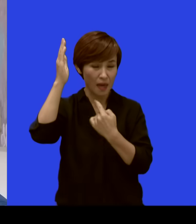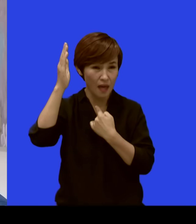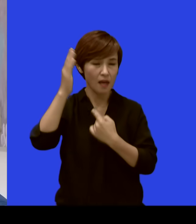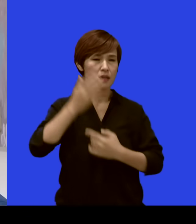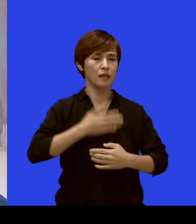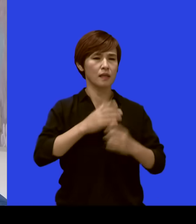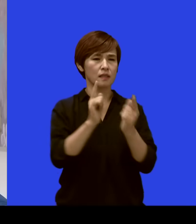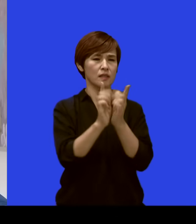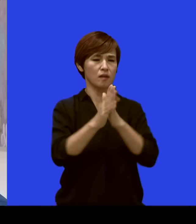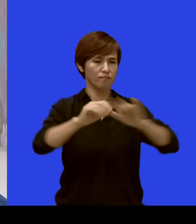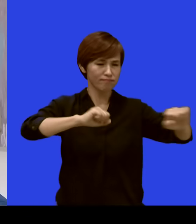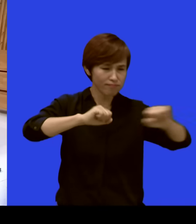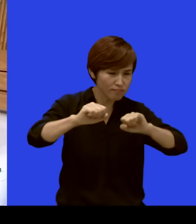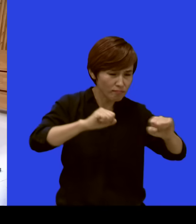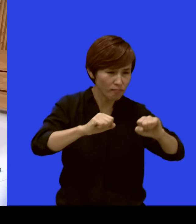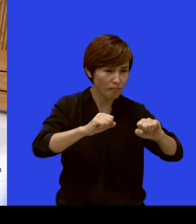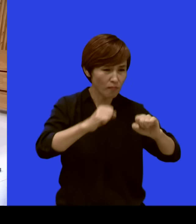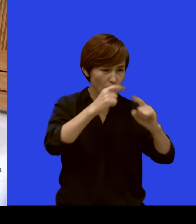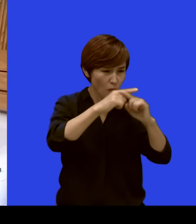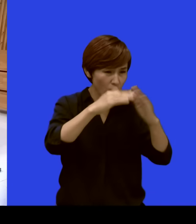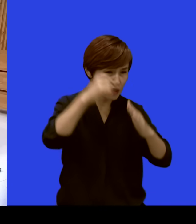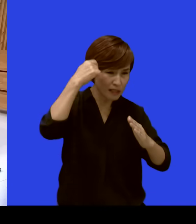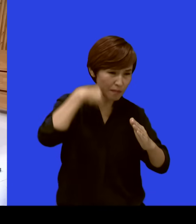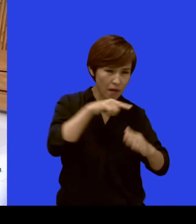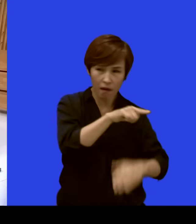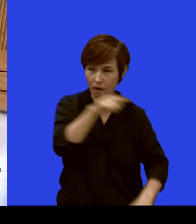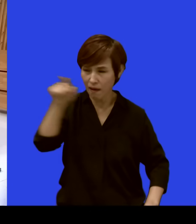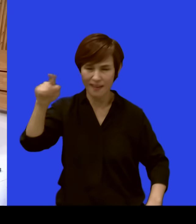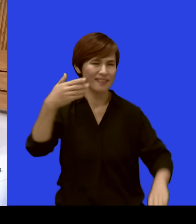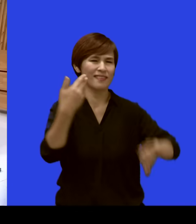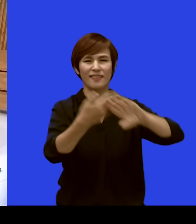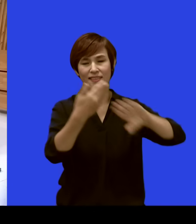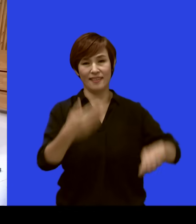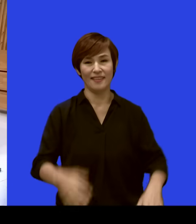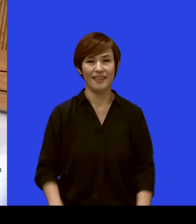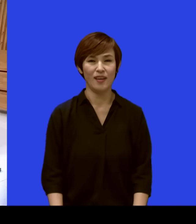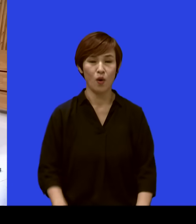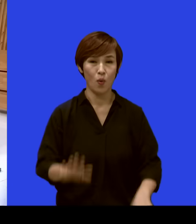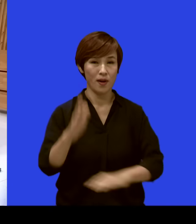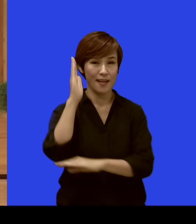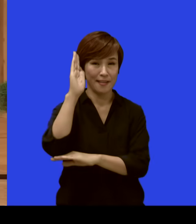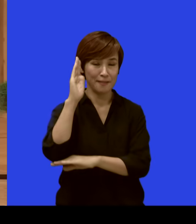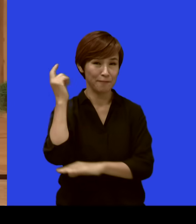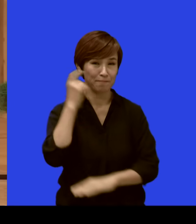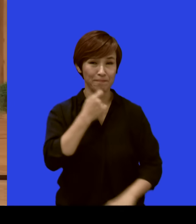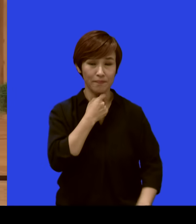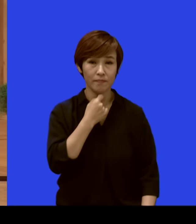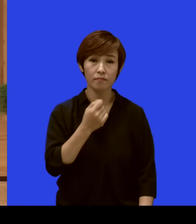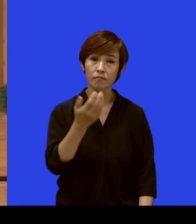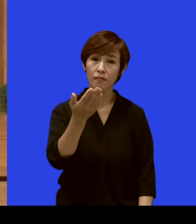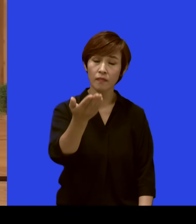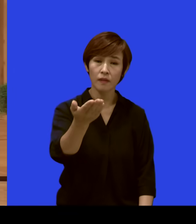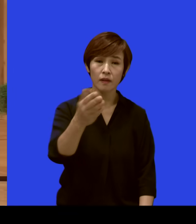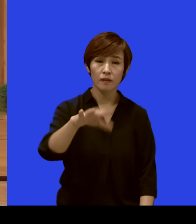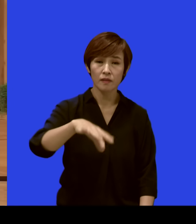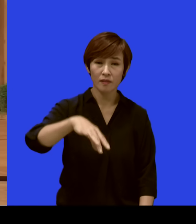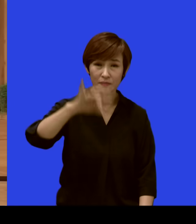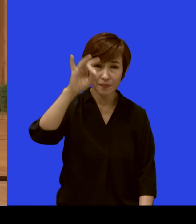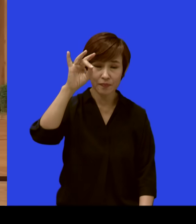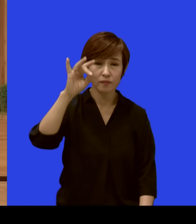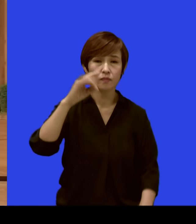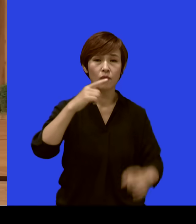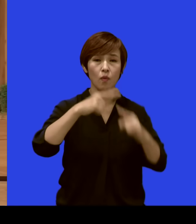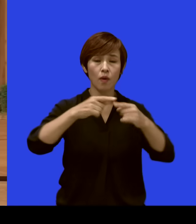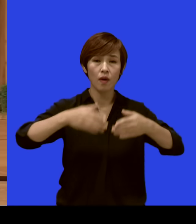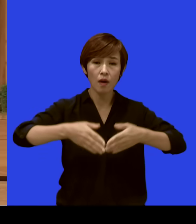참 많이 달랐습니다. 그렇겠네요. 그래도 우리 목사님께서는 어떻게 신앙을 이어오셨는지 한번 오늘 이야기를 나눠볼 텐데요. 목사님 그러면 처음에 교회에